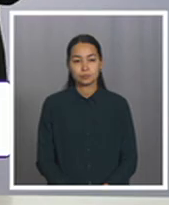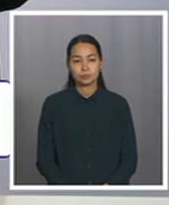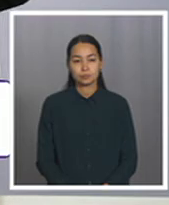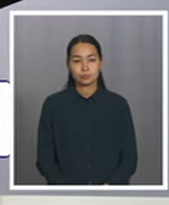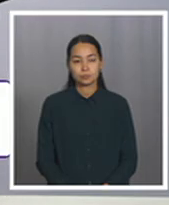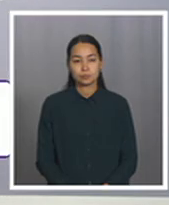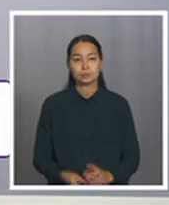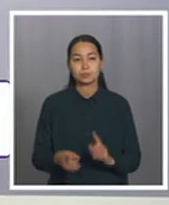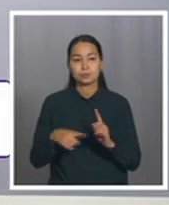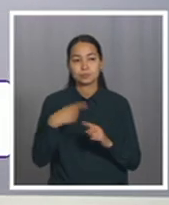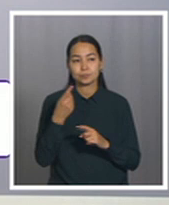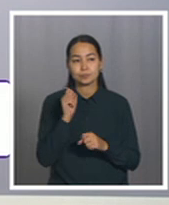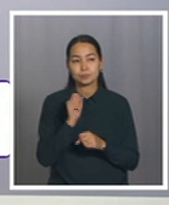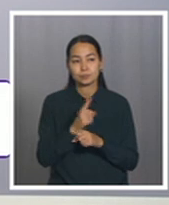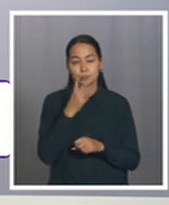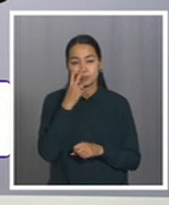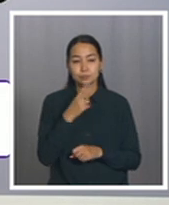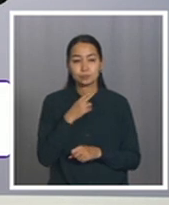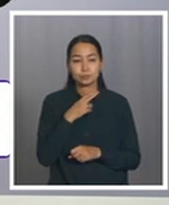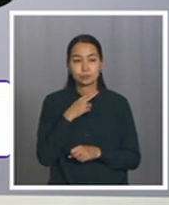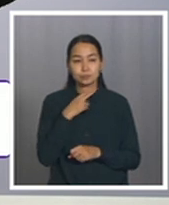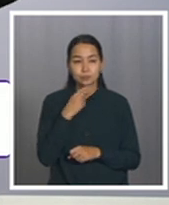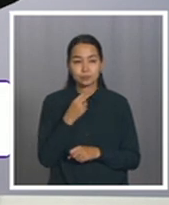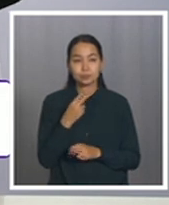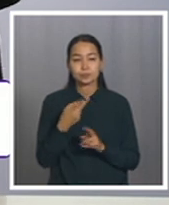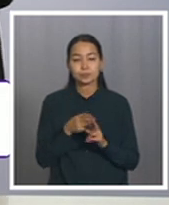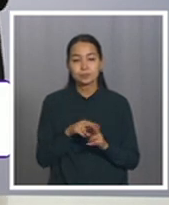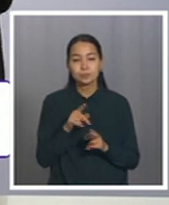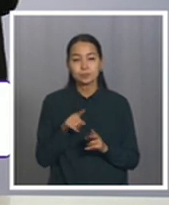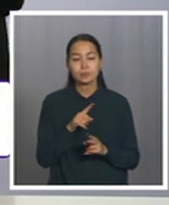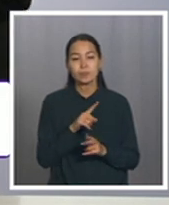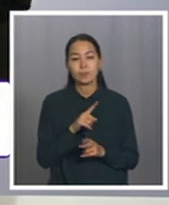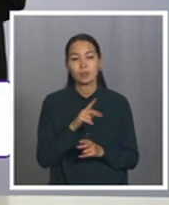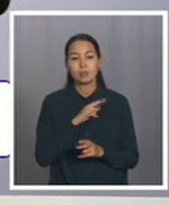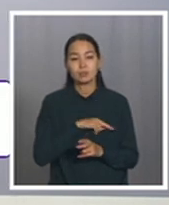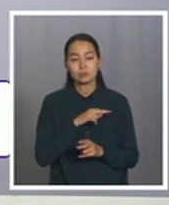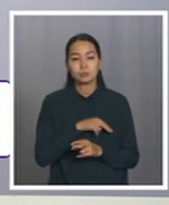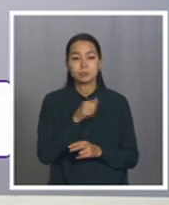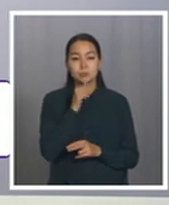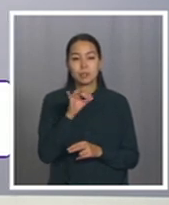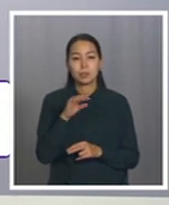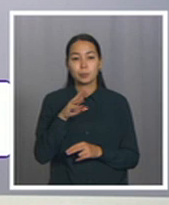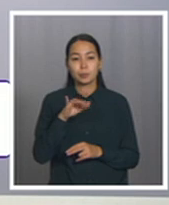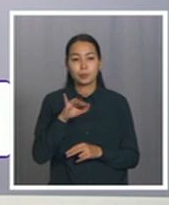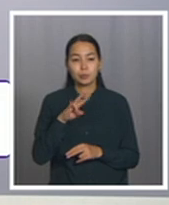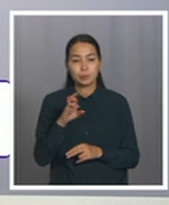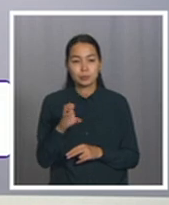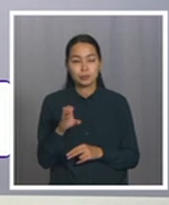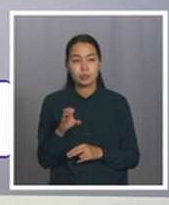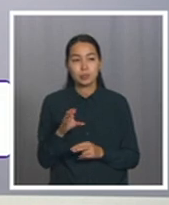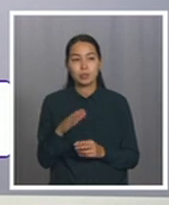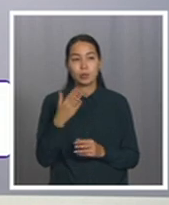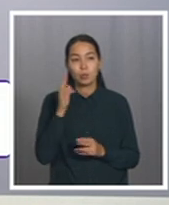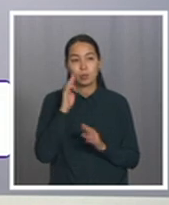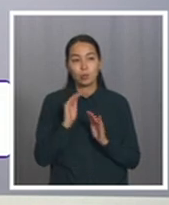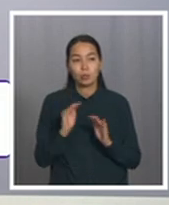Келесі тақырыптарды қарастырмас бұрын, осы импульс моментіне қатысты бір тапсырманы орындап көрейік. Оқушы жеңіл